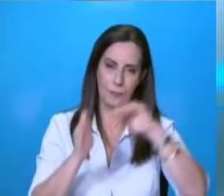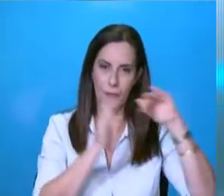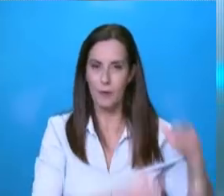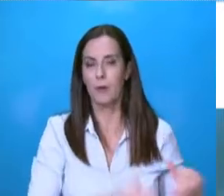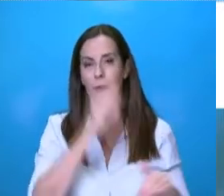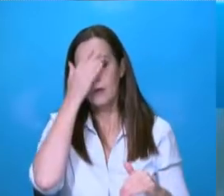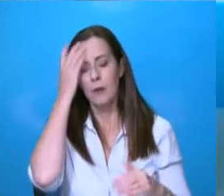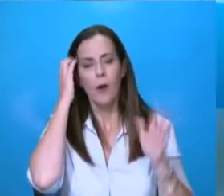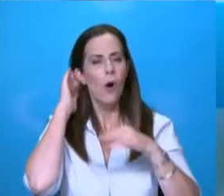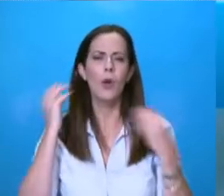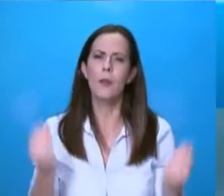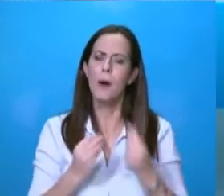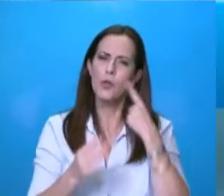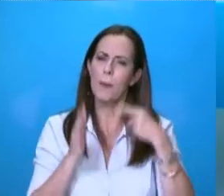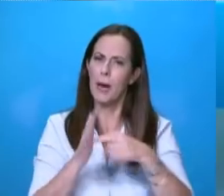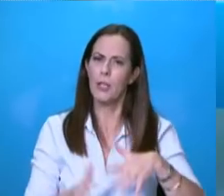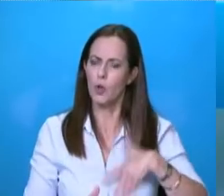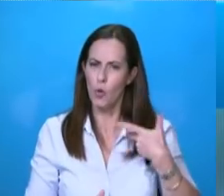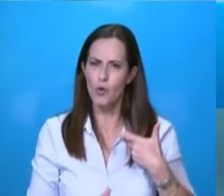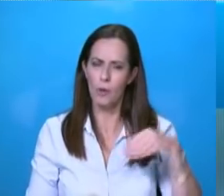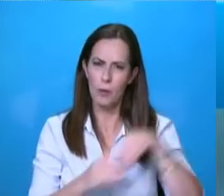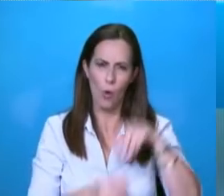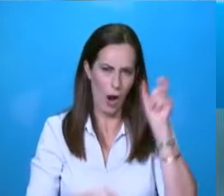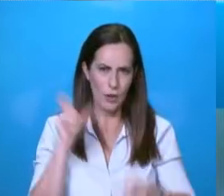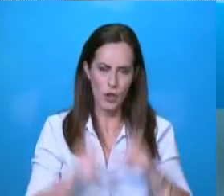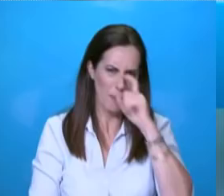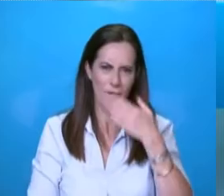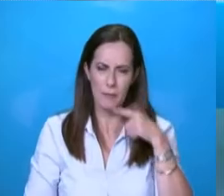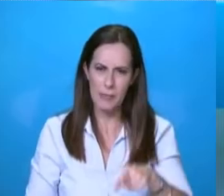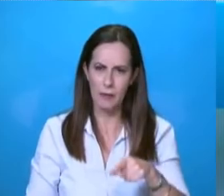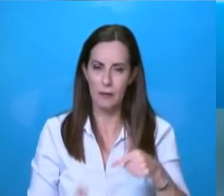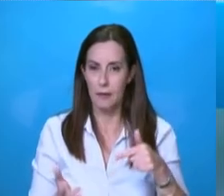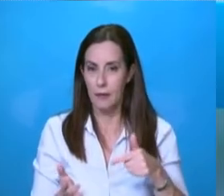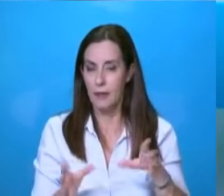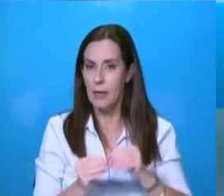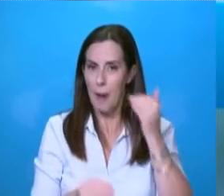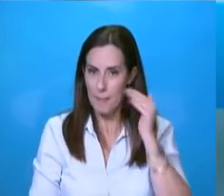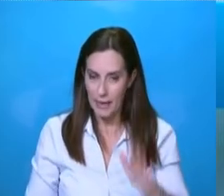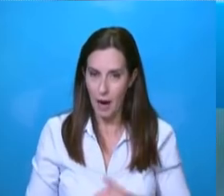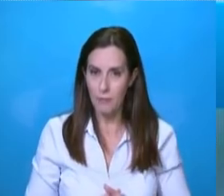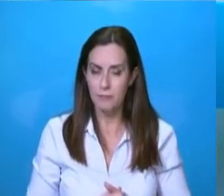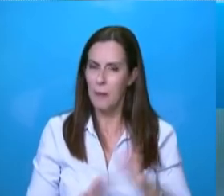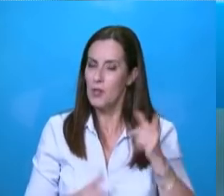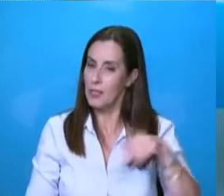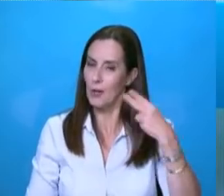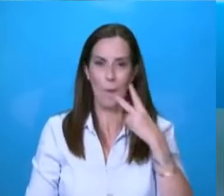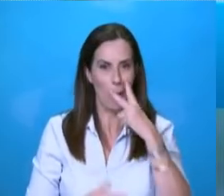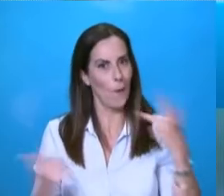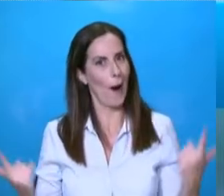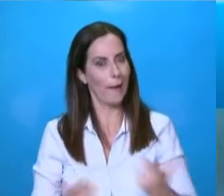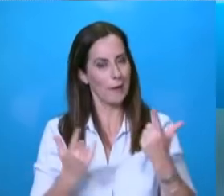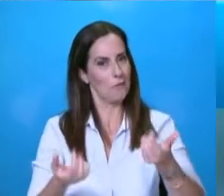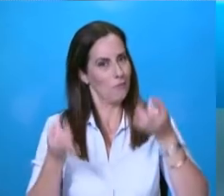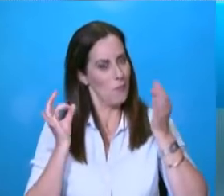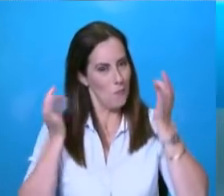חריג שאולי משקף את התחושות בקרב הציבור הערבי בישראל כלפי השלטון האמריקני. מה שאמור היה להיות ביקור חגיגי ומכובד